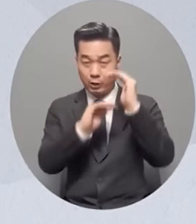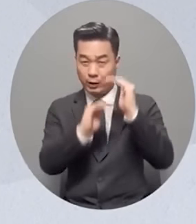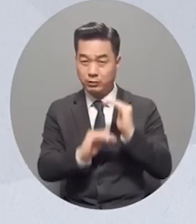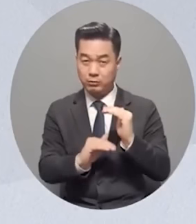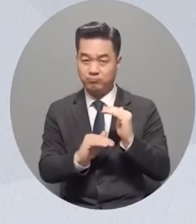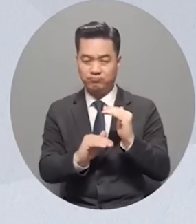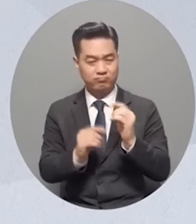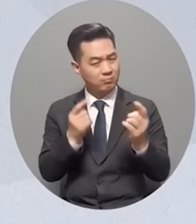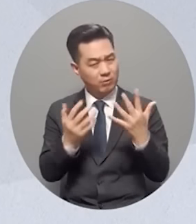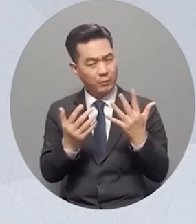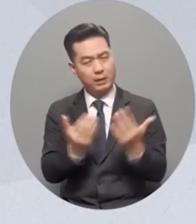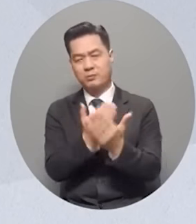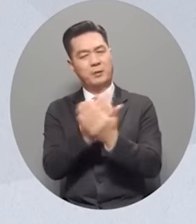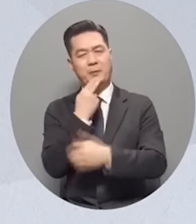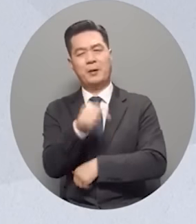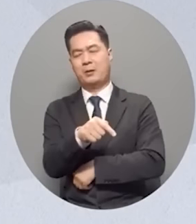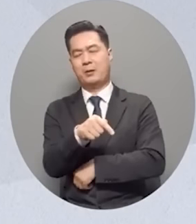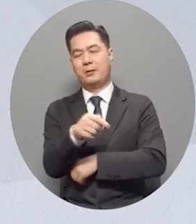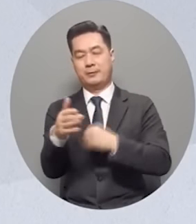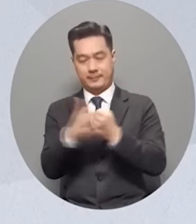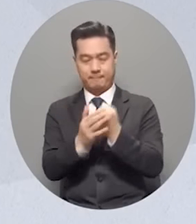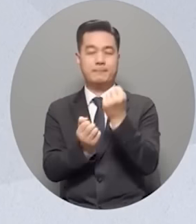명백 족고이를